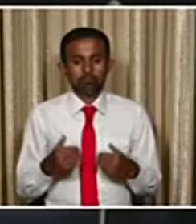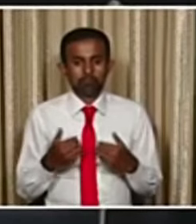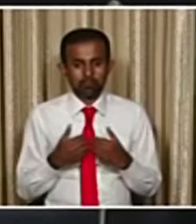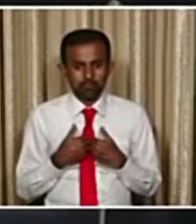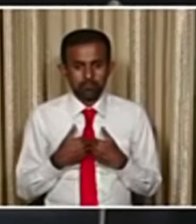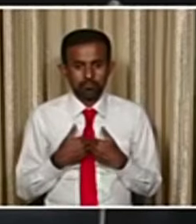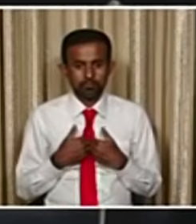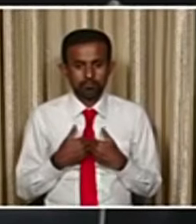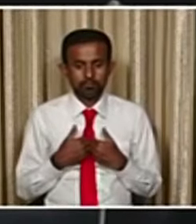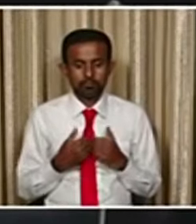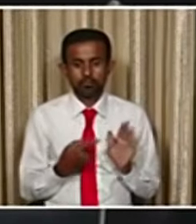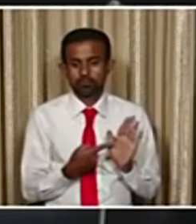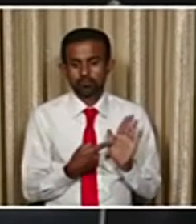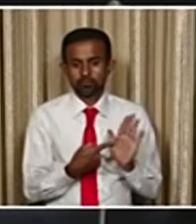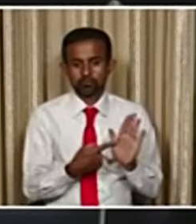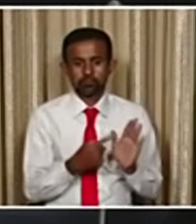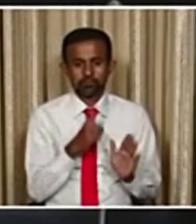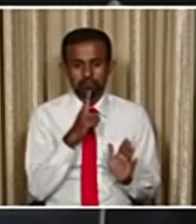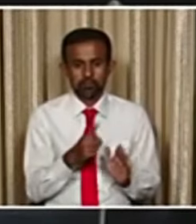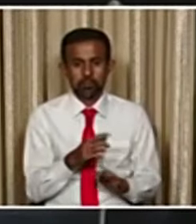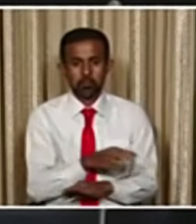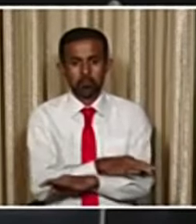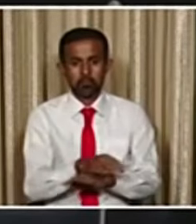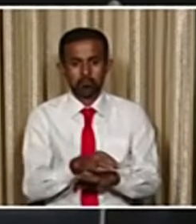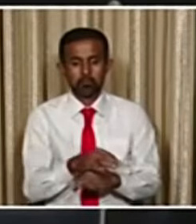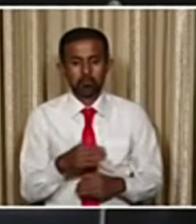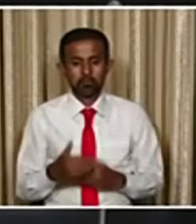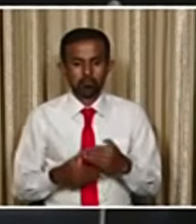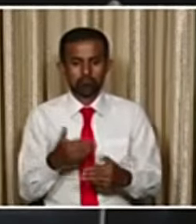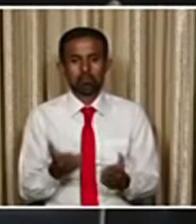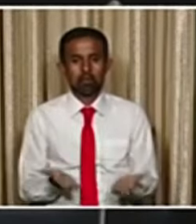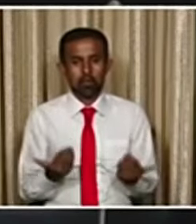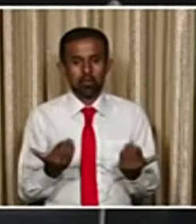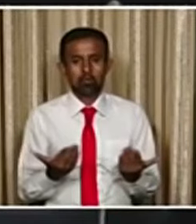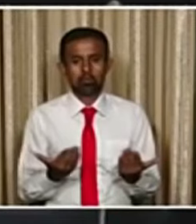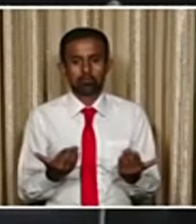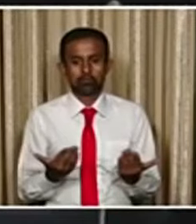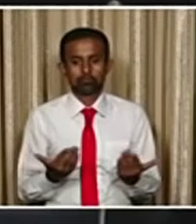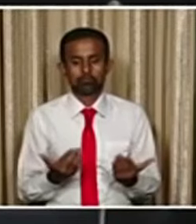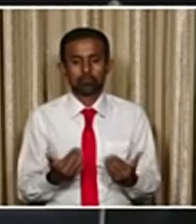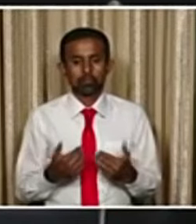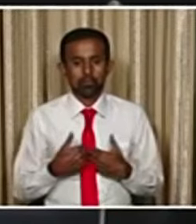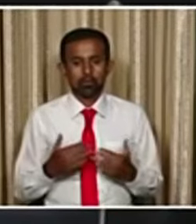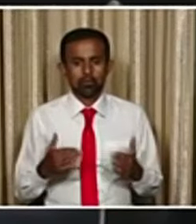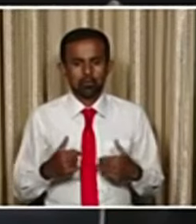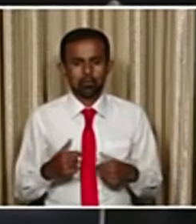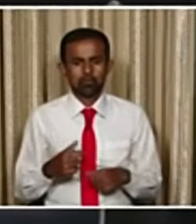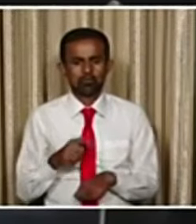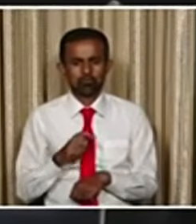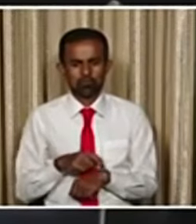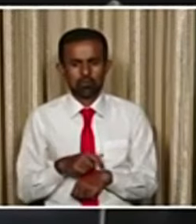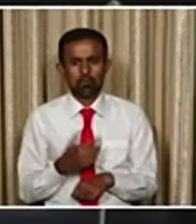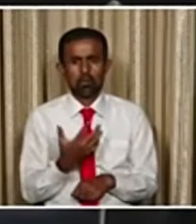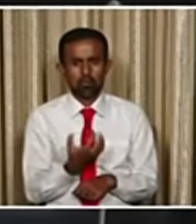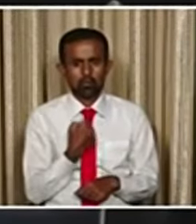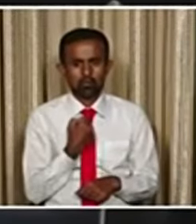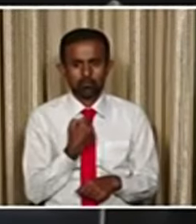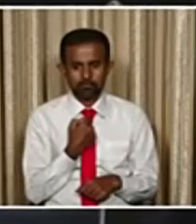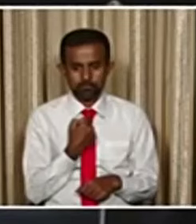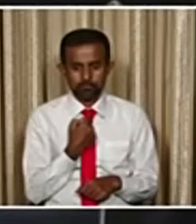අපි ඉදිරිපත් කරපු ඒ ක්‍රමවේදී ඉදිරියට යන්නට ඕන. ඒ සඳහා අපිට තව කාලයක්